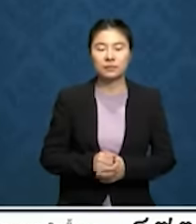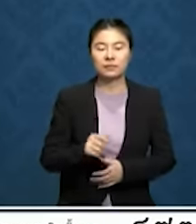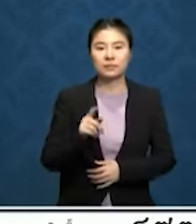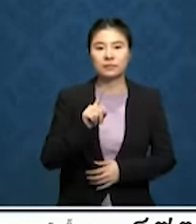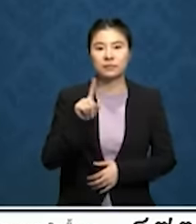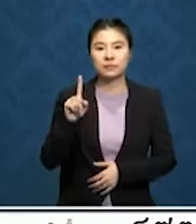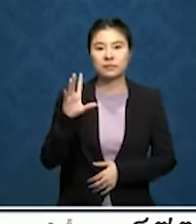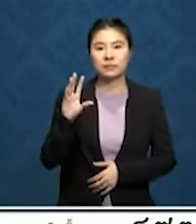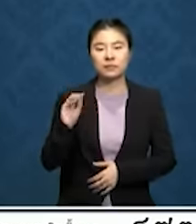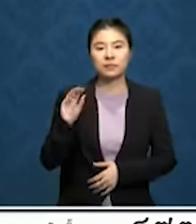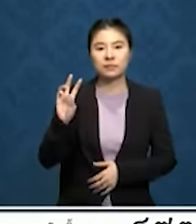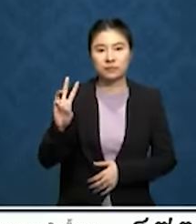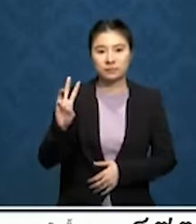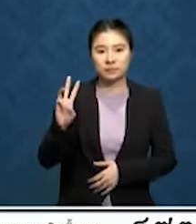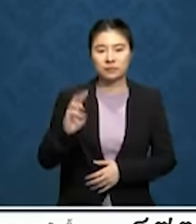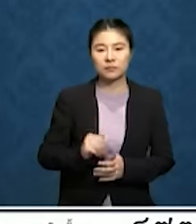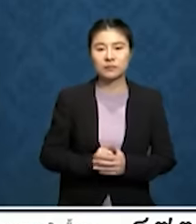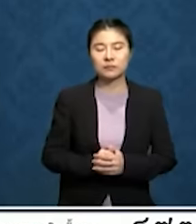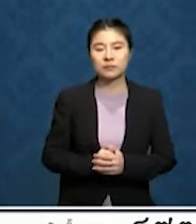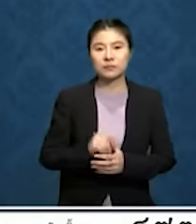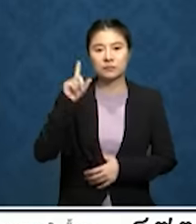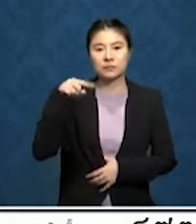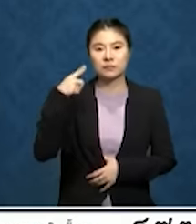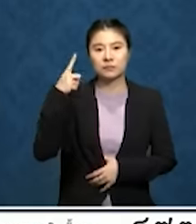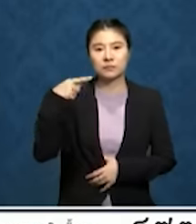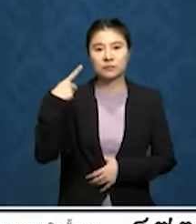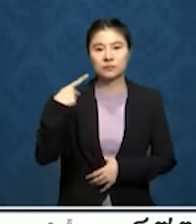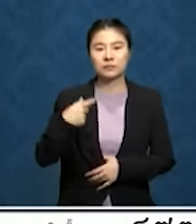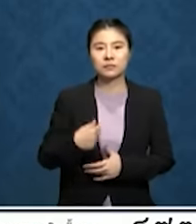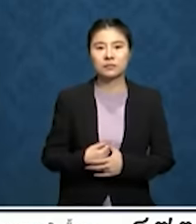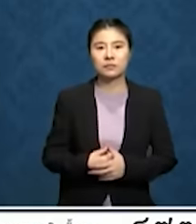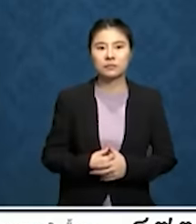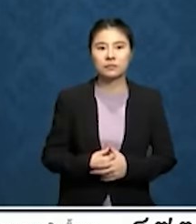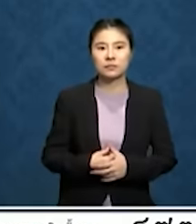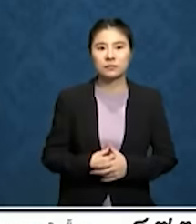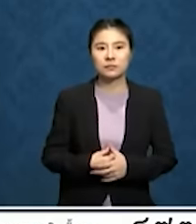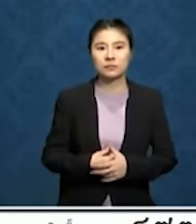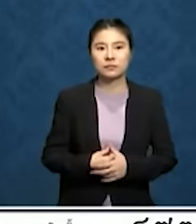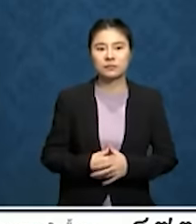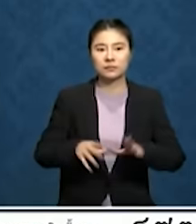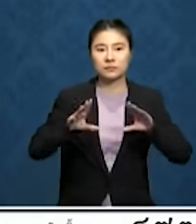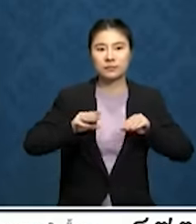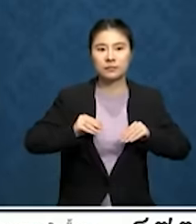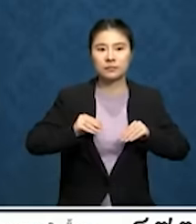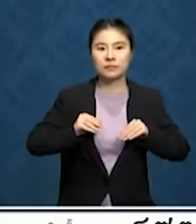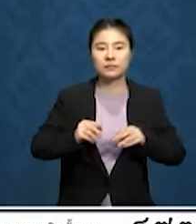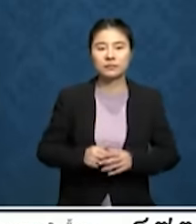156นางเทียบจุธาขาวขำ เทียบจุธาขาวขำเห็นชอบค่